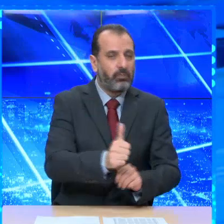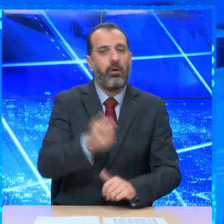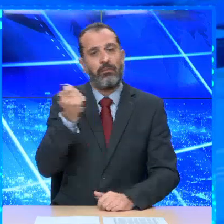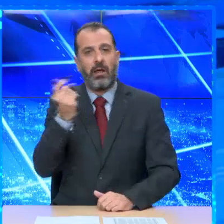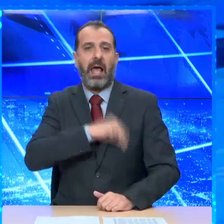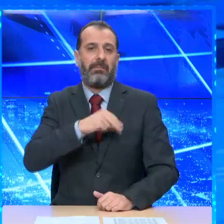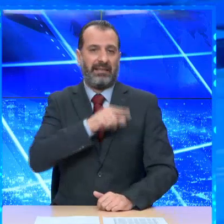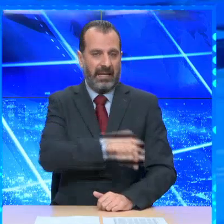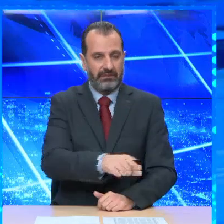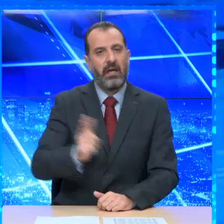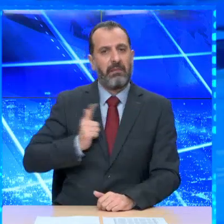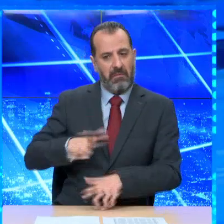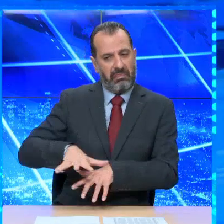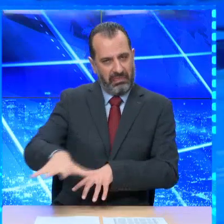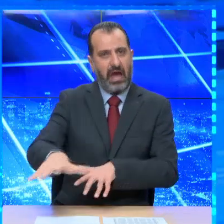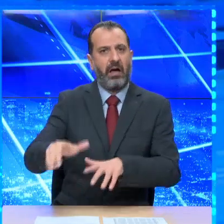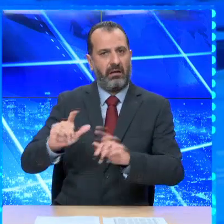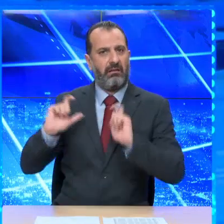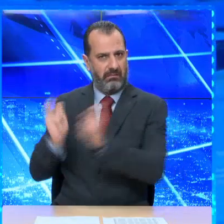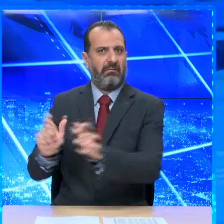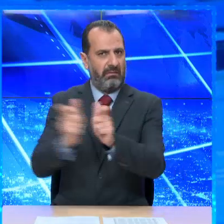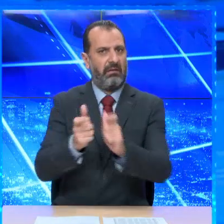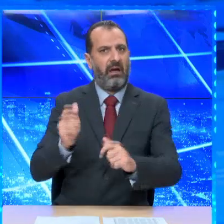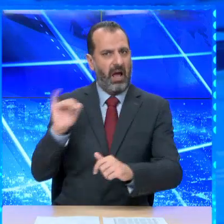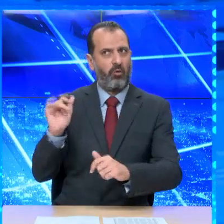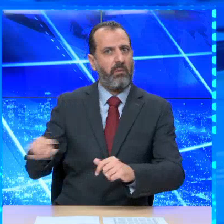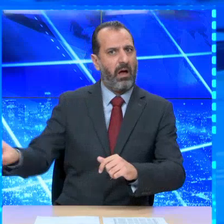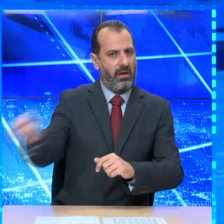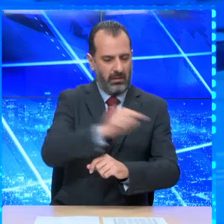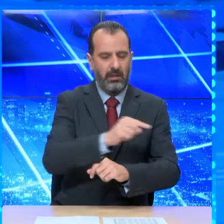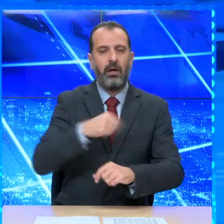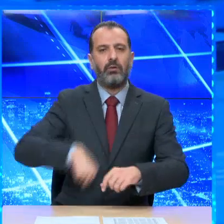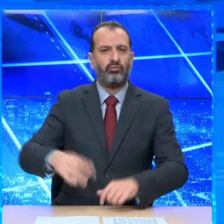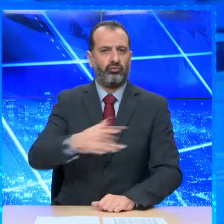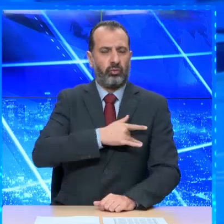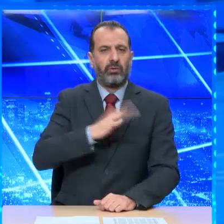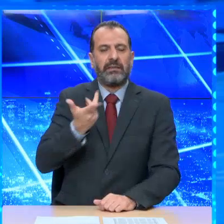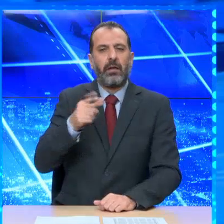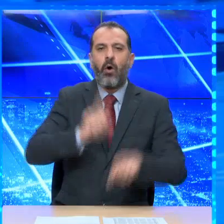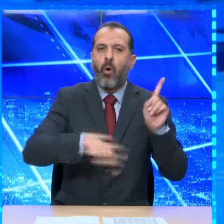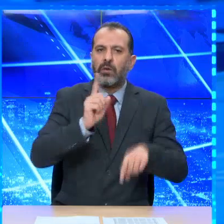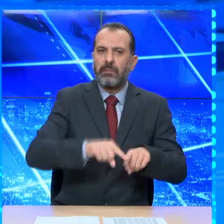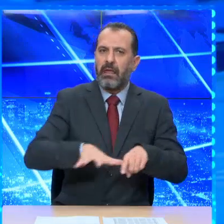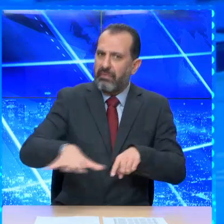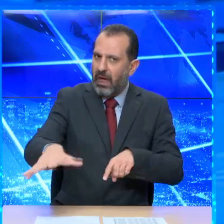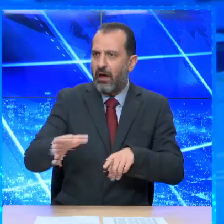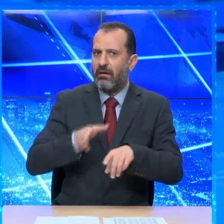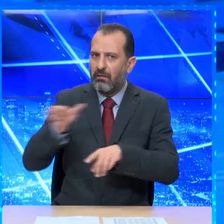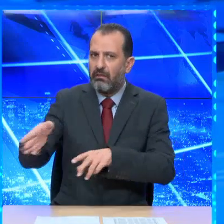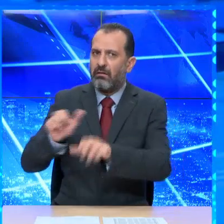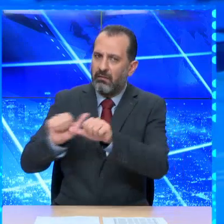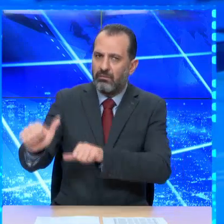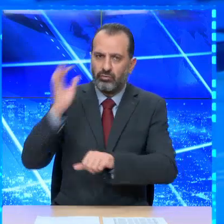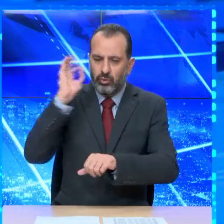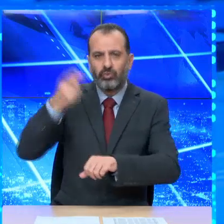στον Κολωνό. Παράλληλα, σοκάρουν πραγματικά τα στοιχεία που αποκαλύπτει το ΣΤΑΡ για το δίκτυο των υποψήφιων πελατών που